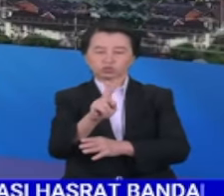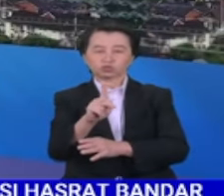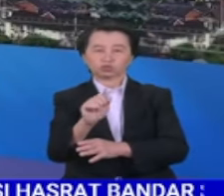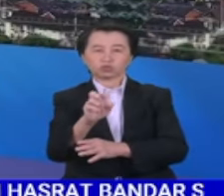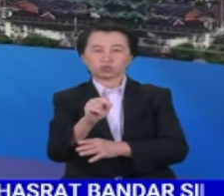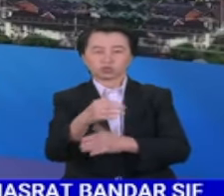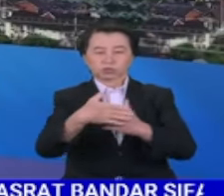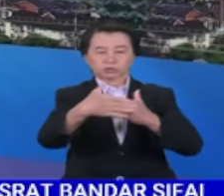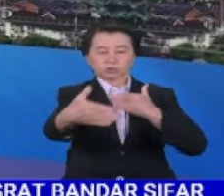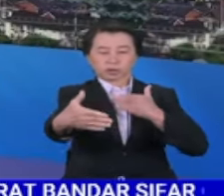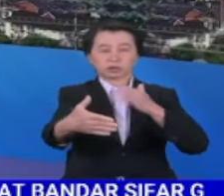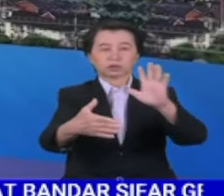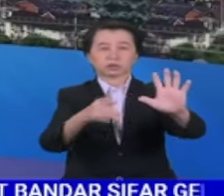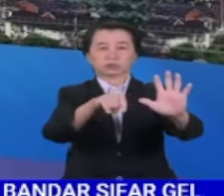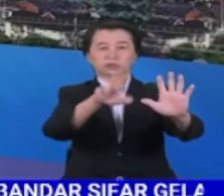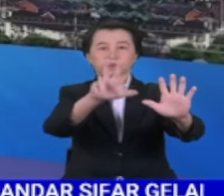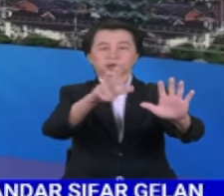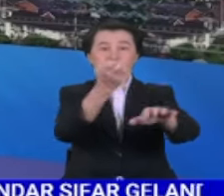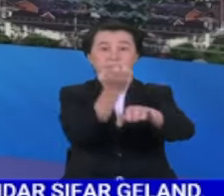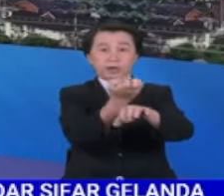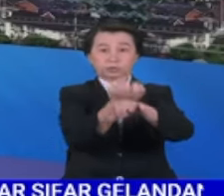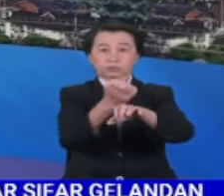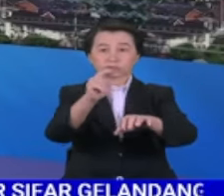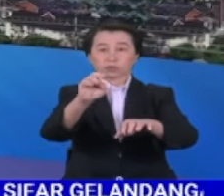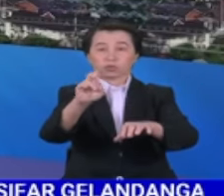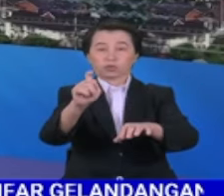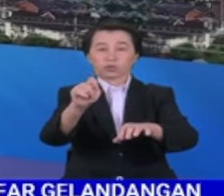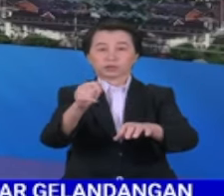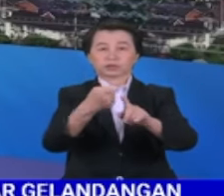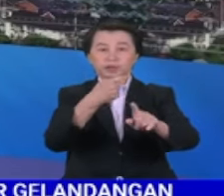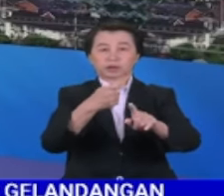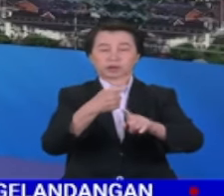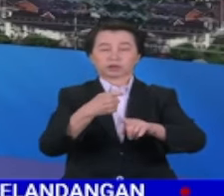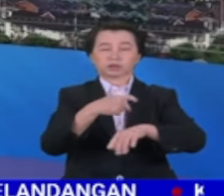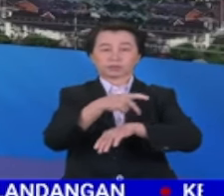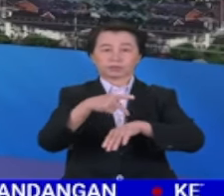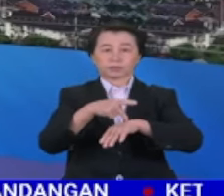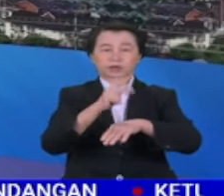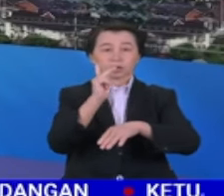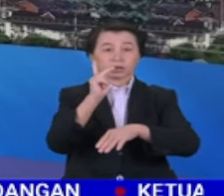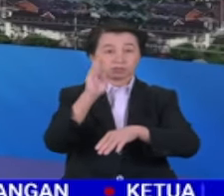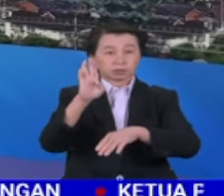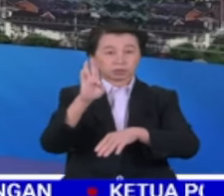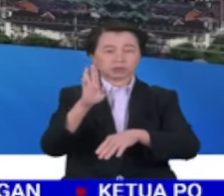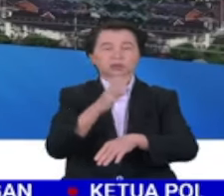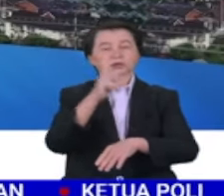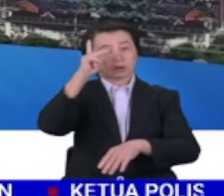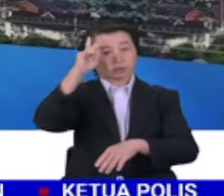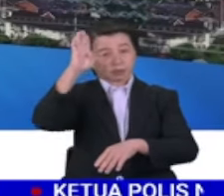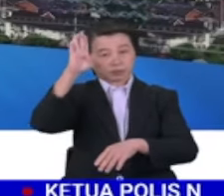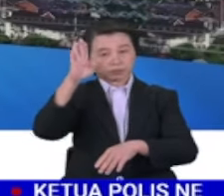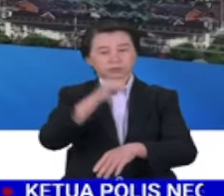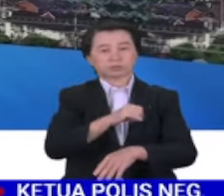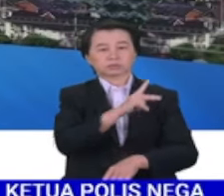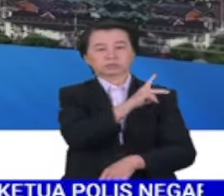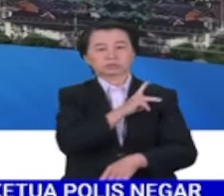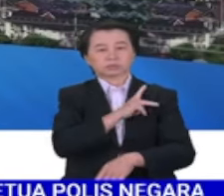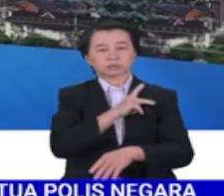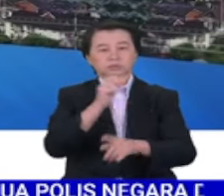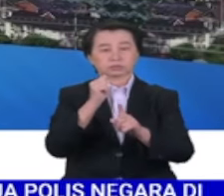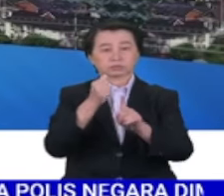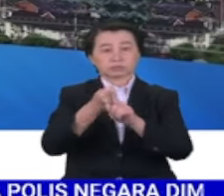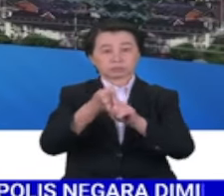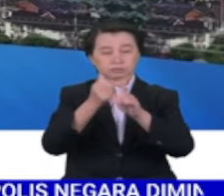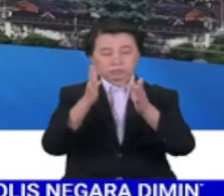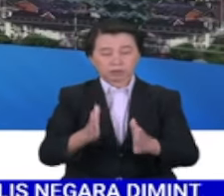pada jarak 5 kepulauan tiga batu natika dari Kuala Besar Kota Baru mengarah maritim Negeri Kapten maritim Adly